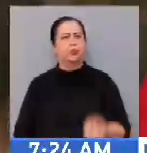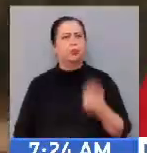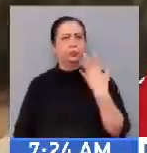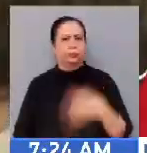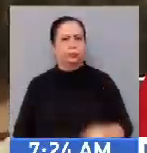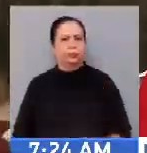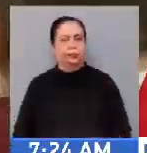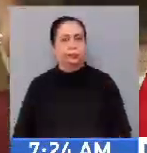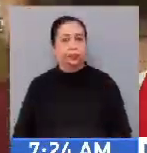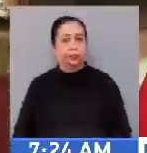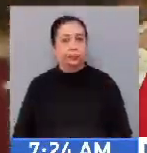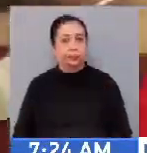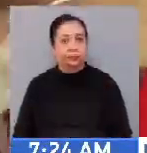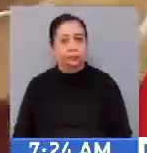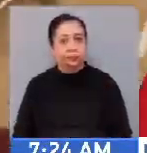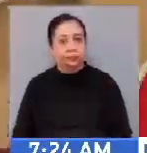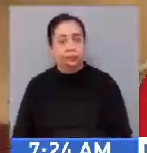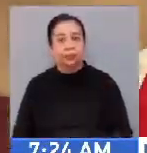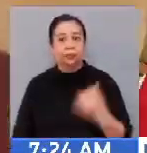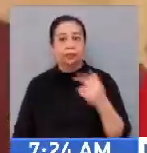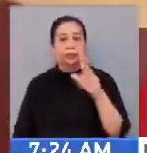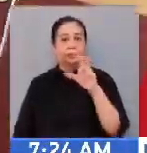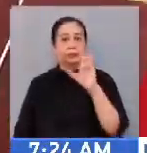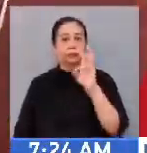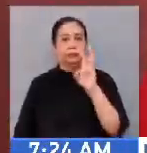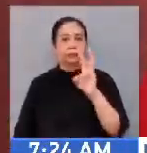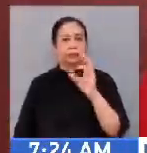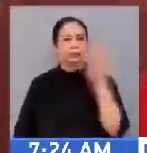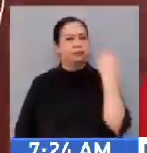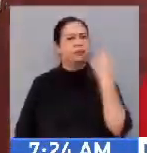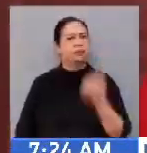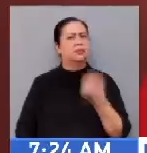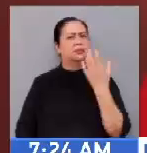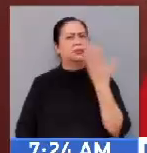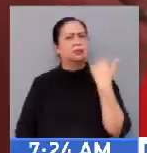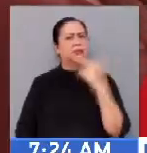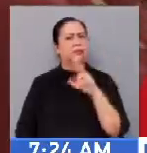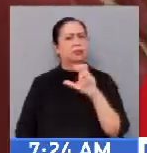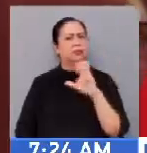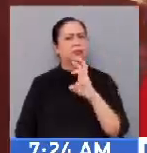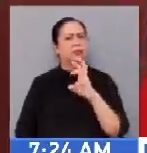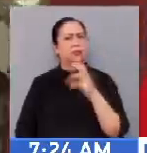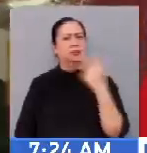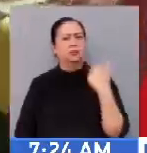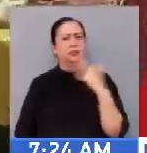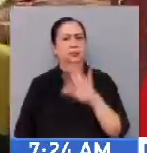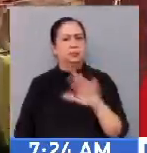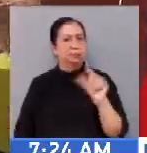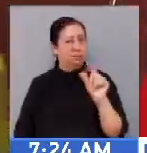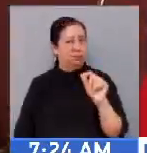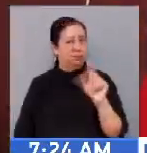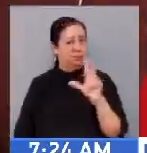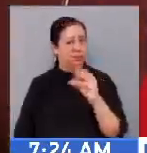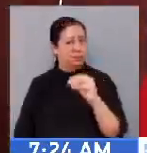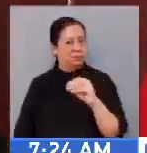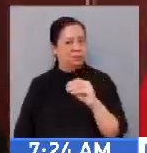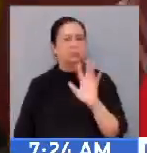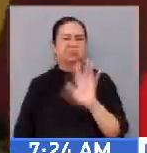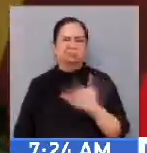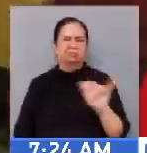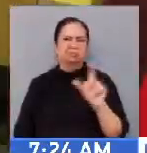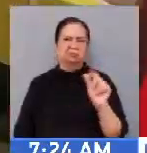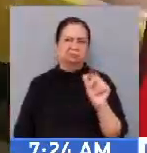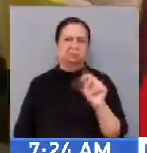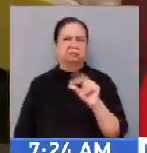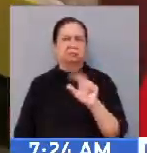Ngayon ho, 360 na bentahan eh. So, mula sa dating presyo, magkano ho ang itinaas? Mga 20 pesos, 50 pesos? Mga ganun, mga 20, 20 na pesos. Po. Eh,